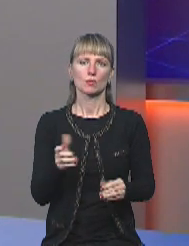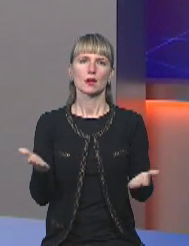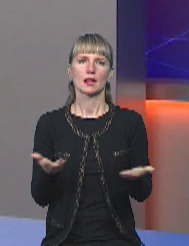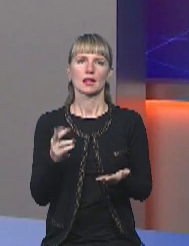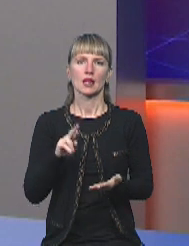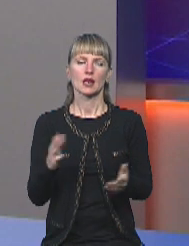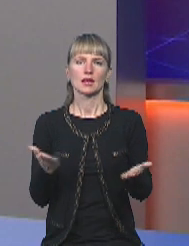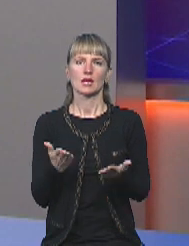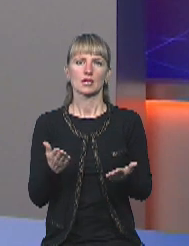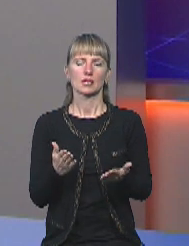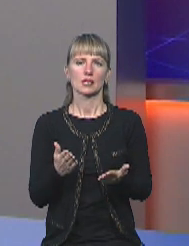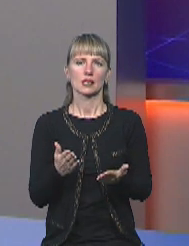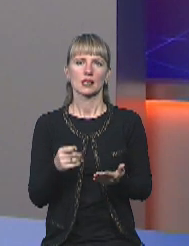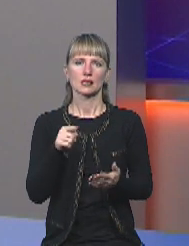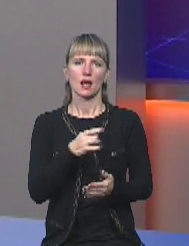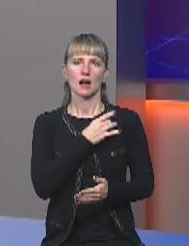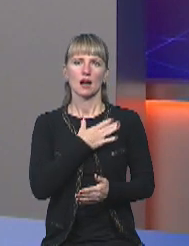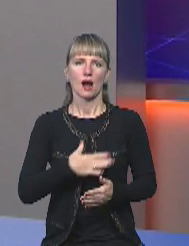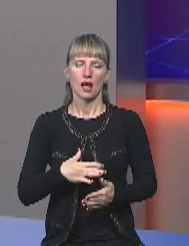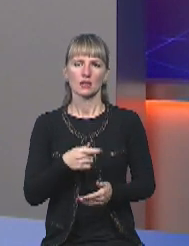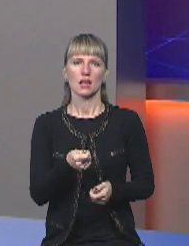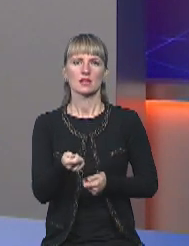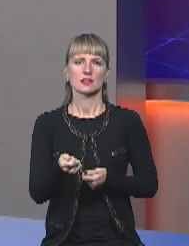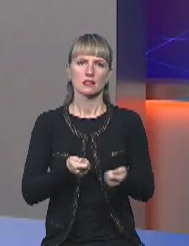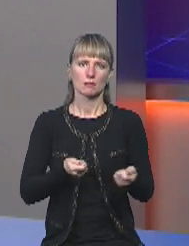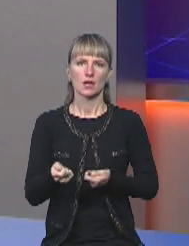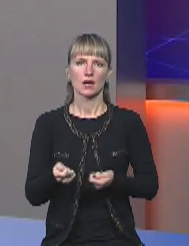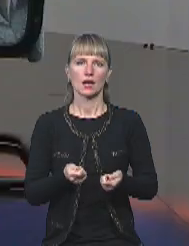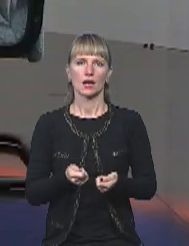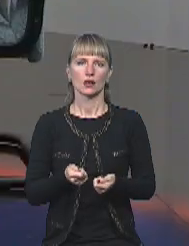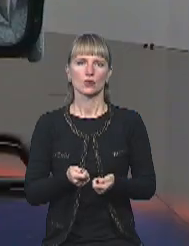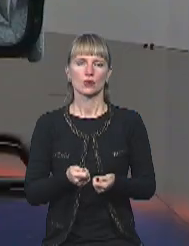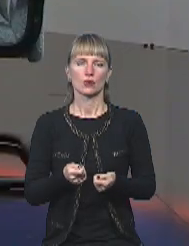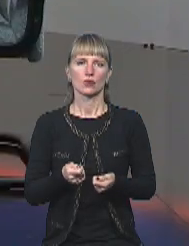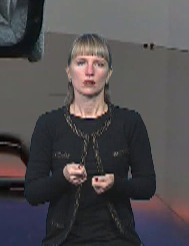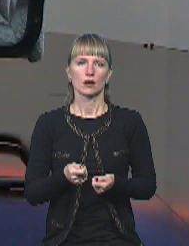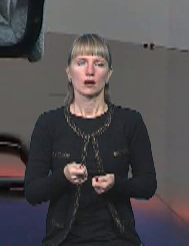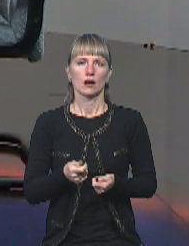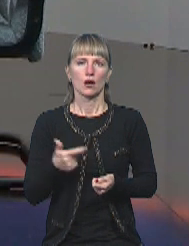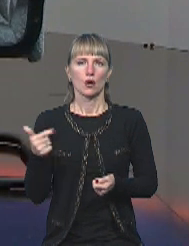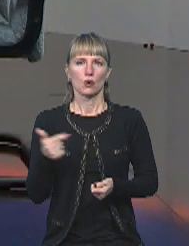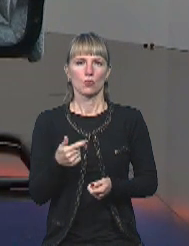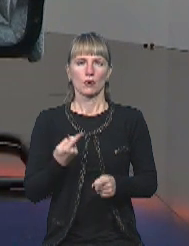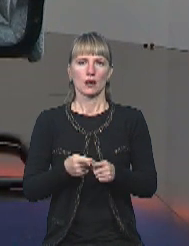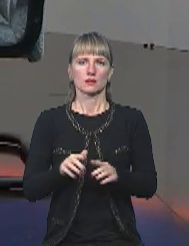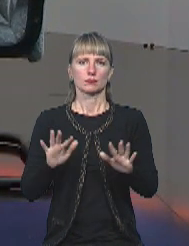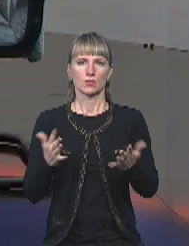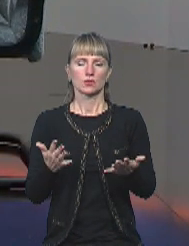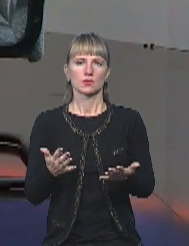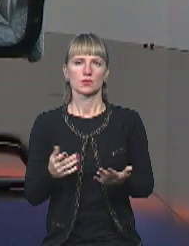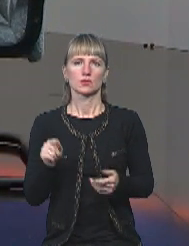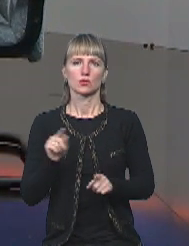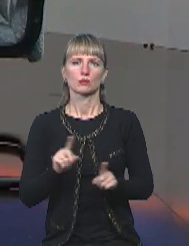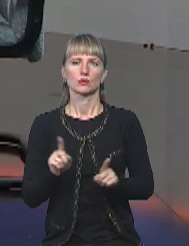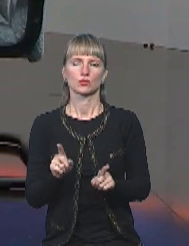яких, скажімо так, не загоєна та рана, і смикають ці події. Длубають постійно там події, тому що